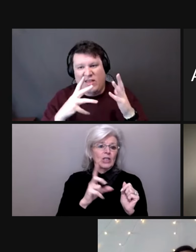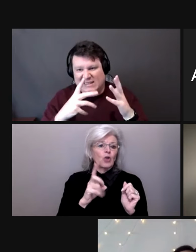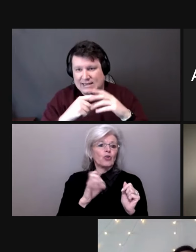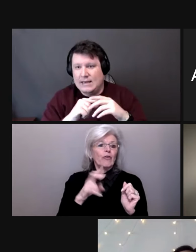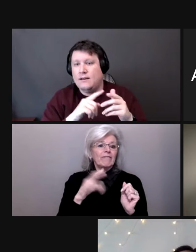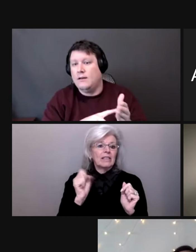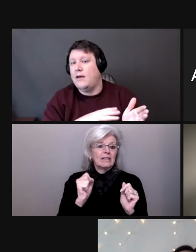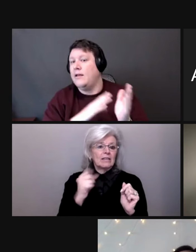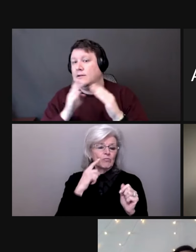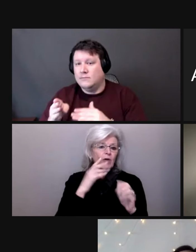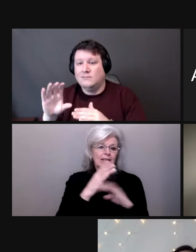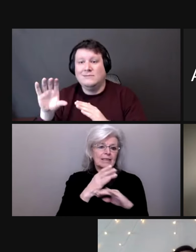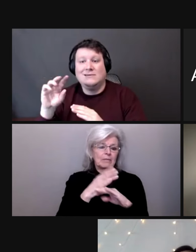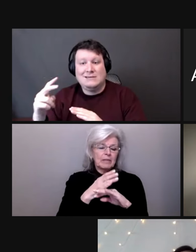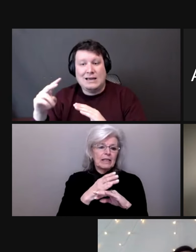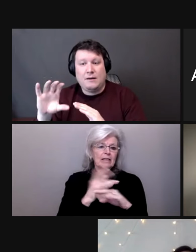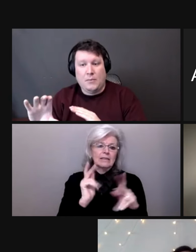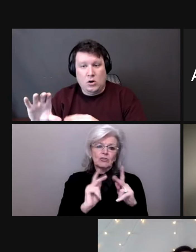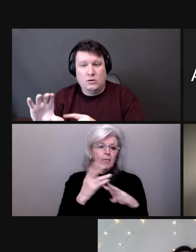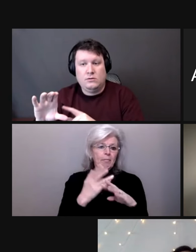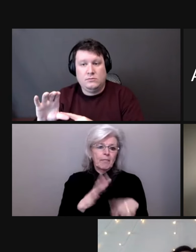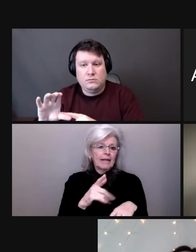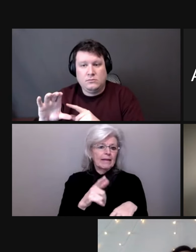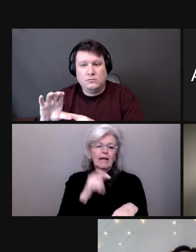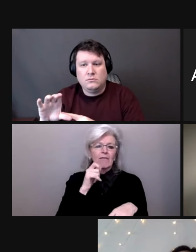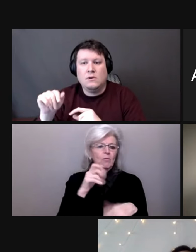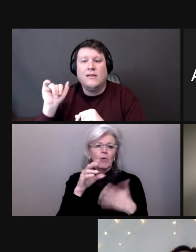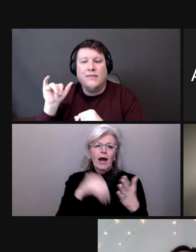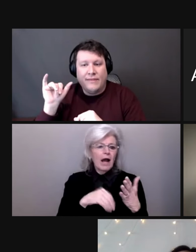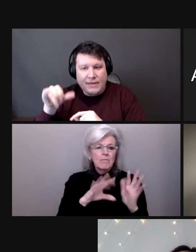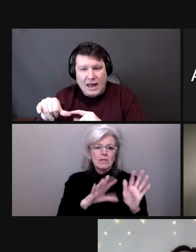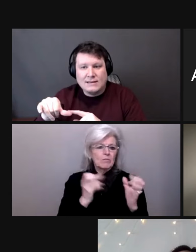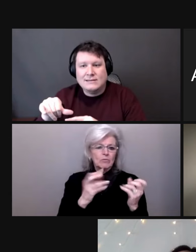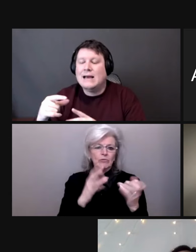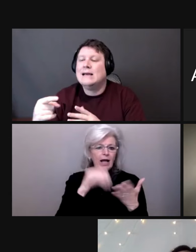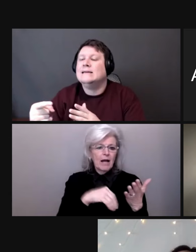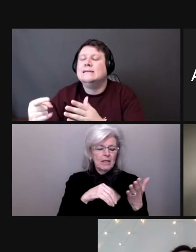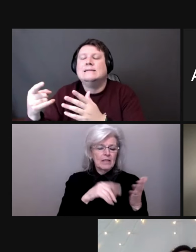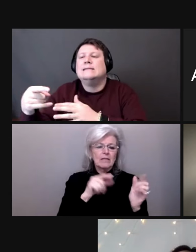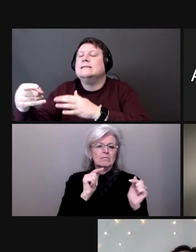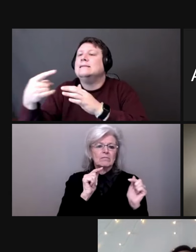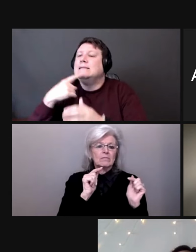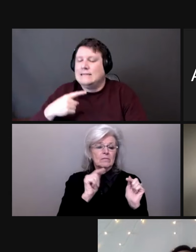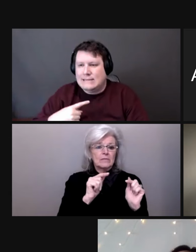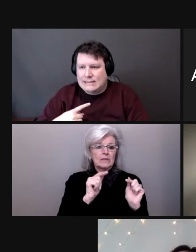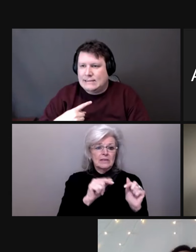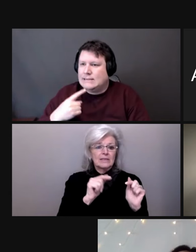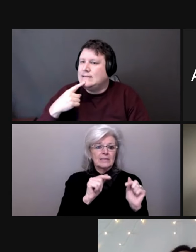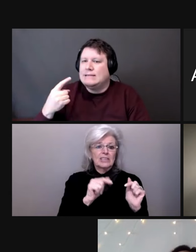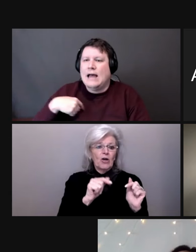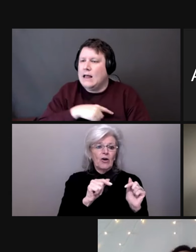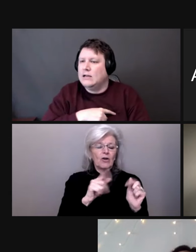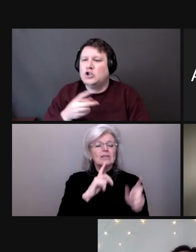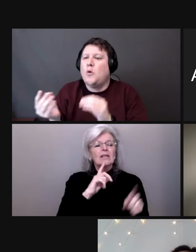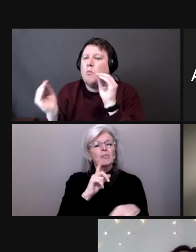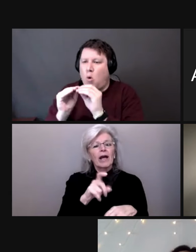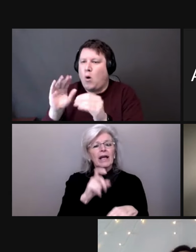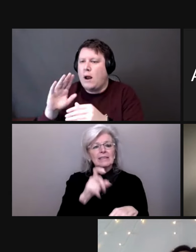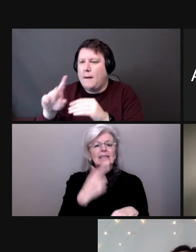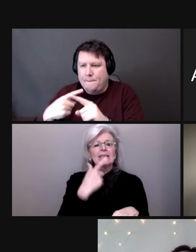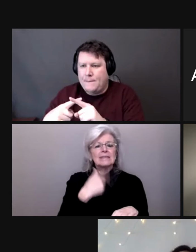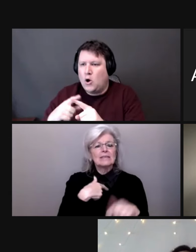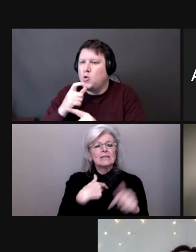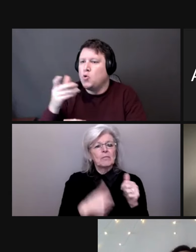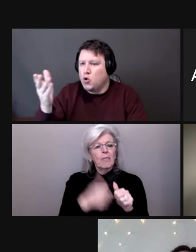déjà prêt. Donc, il ne pas le remplir, disons. Et donc, ça, ça pose la question, dites-nous-en